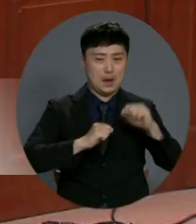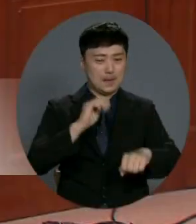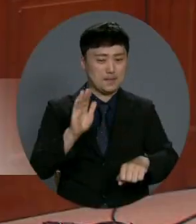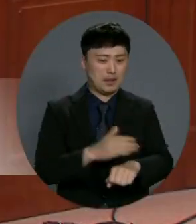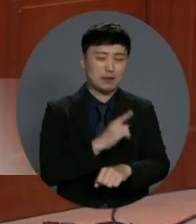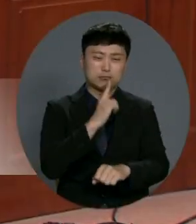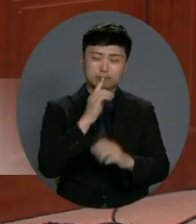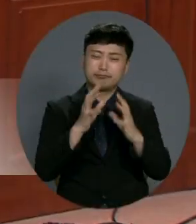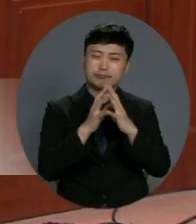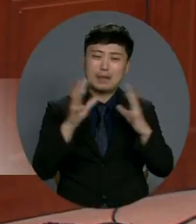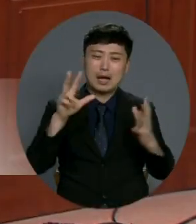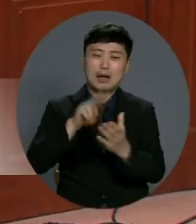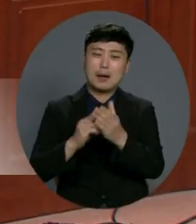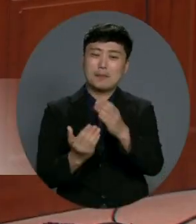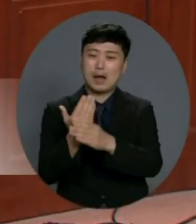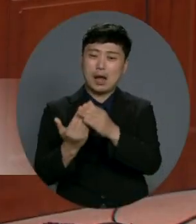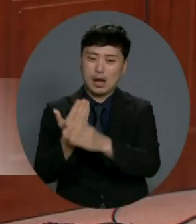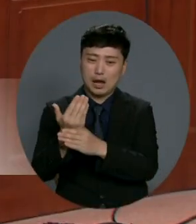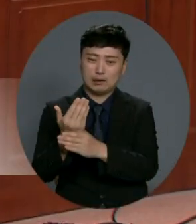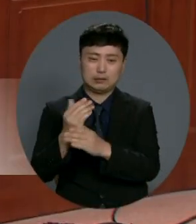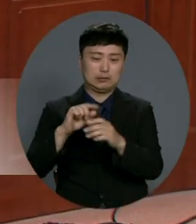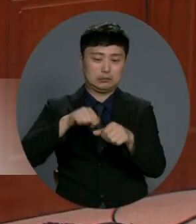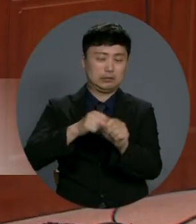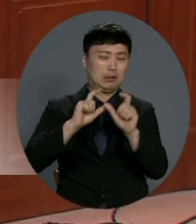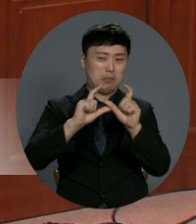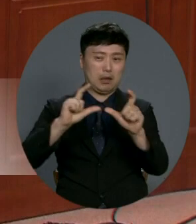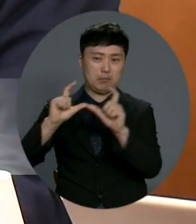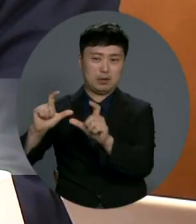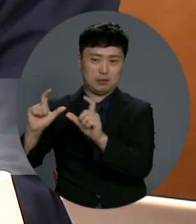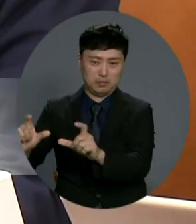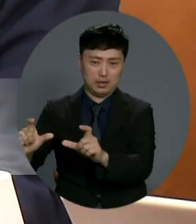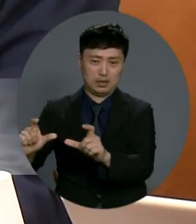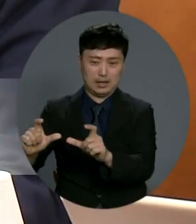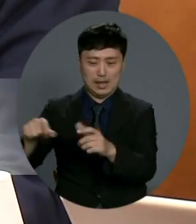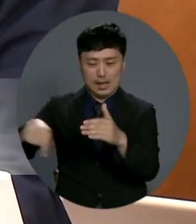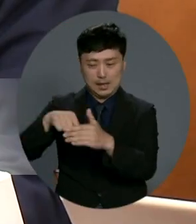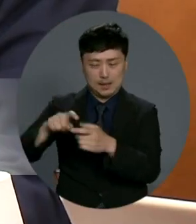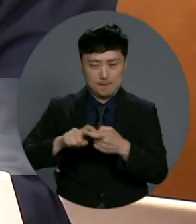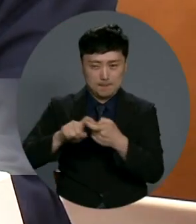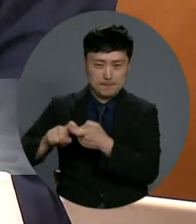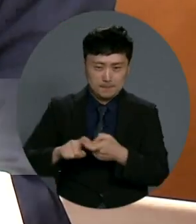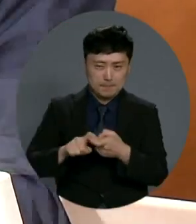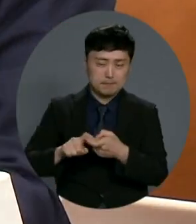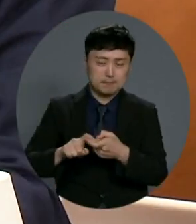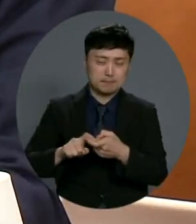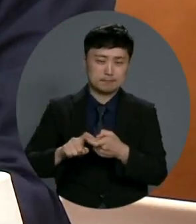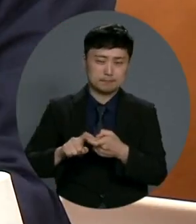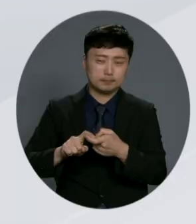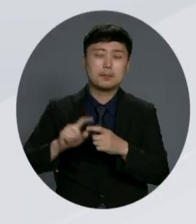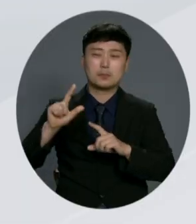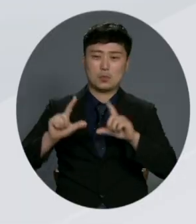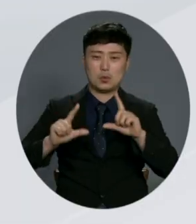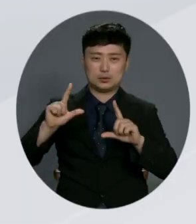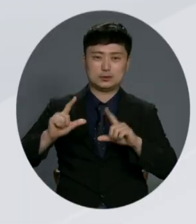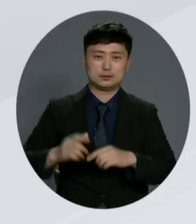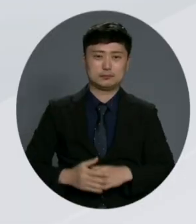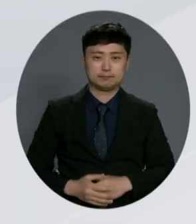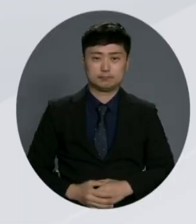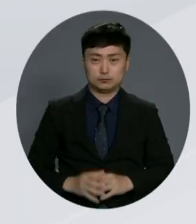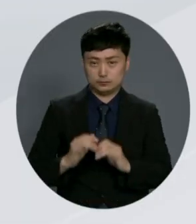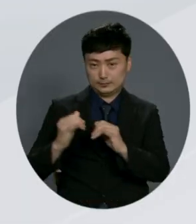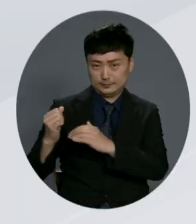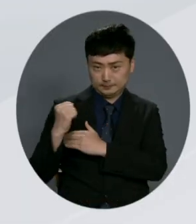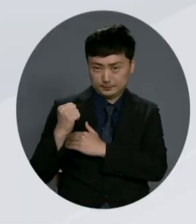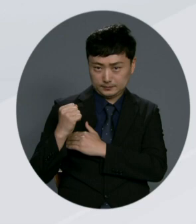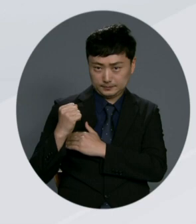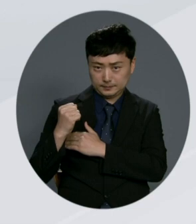잡음을 일으키면 가차없이 대응하겠다는 메시지를 보내 내부 결속을 다진 것으로 풀이됩니다.